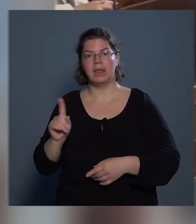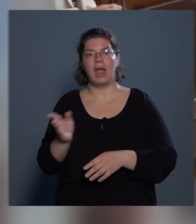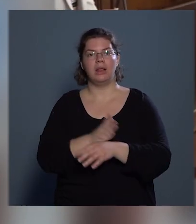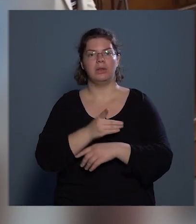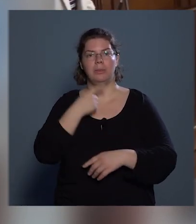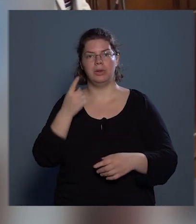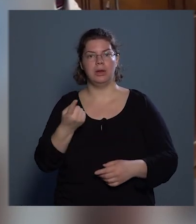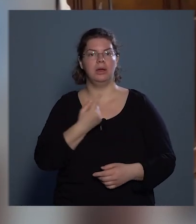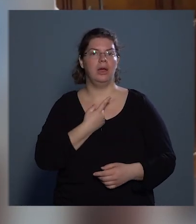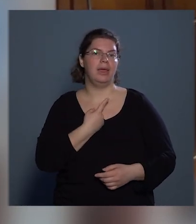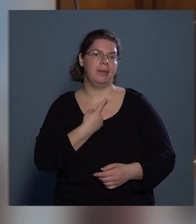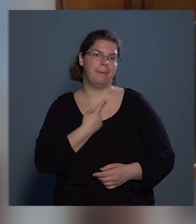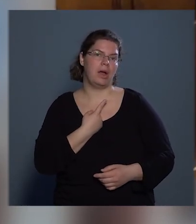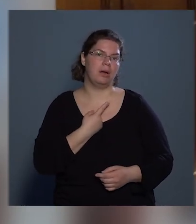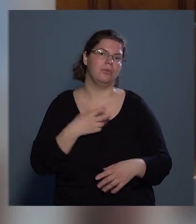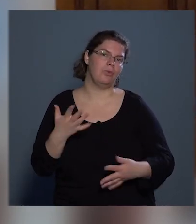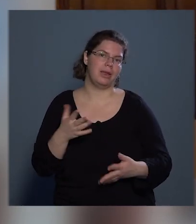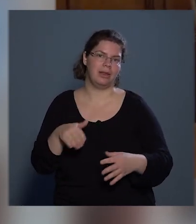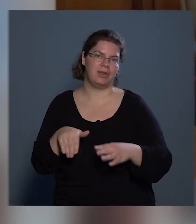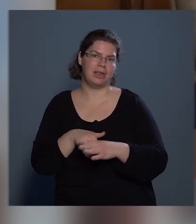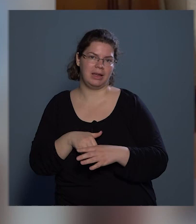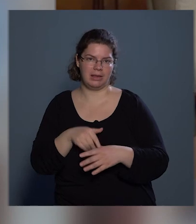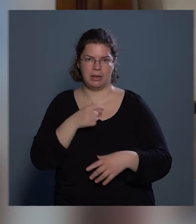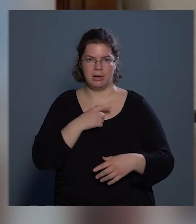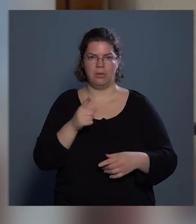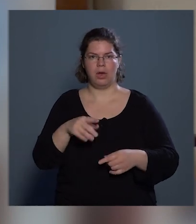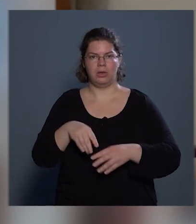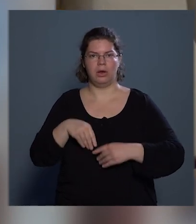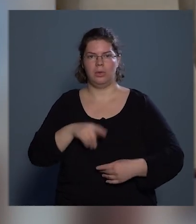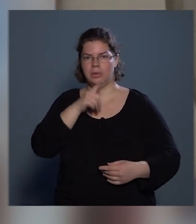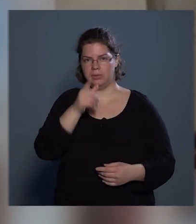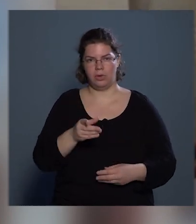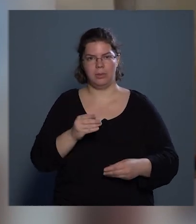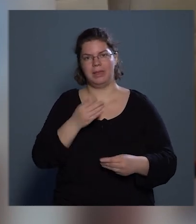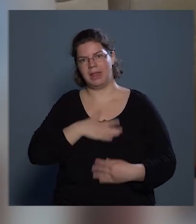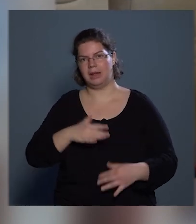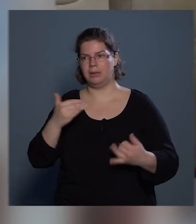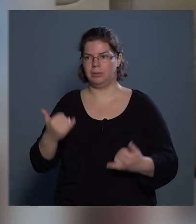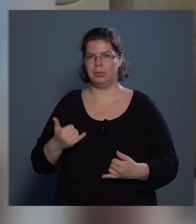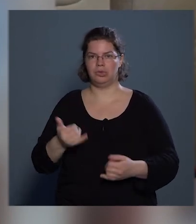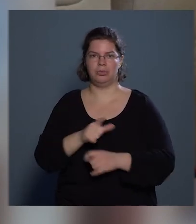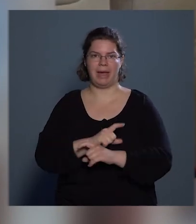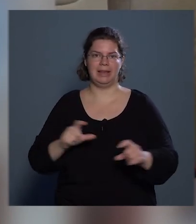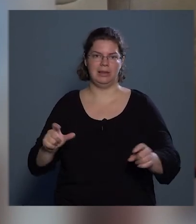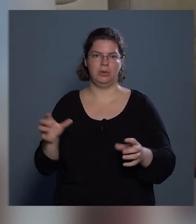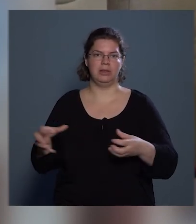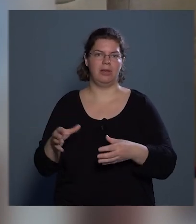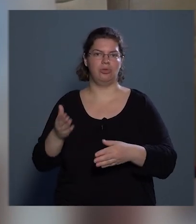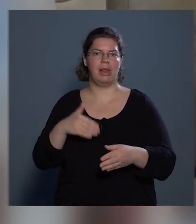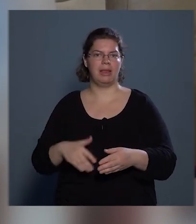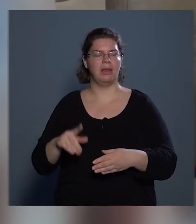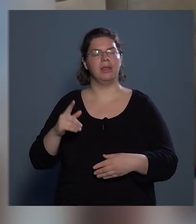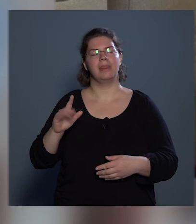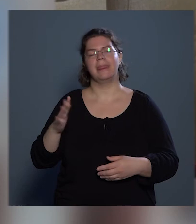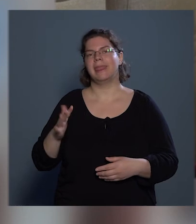én magam vagy nem veszek részt a szavazásba, vagy tartózkodni fogok. Szeretném ezt most megindokolni a testület előtt. Nem